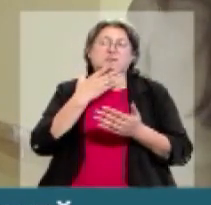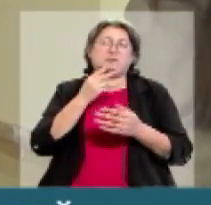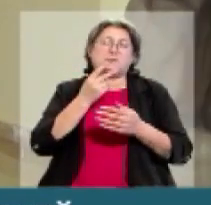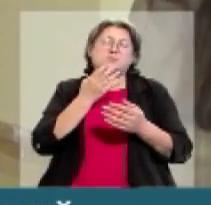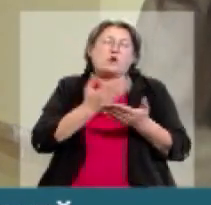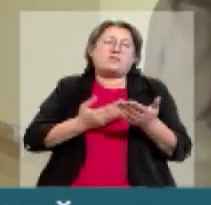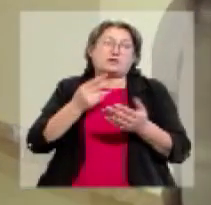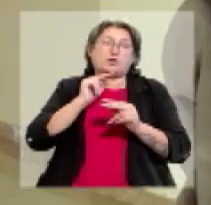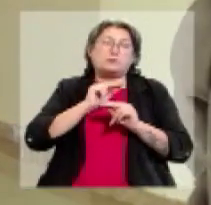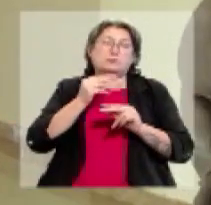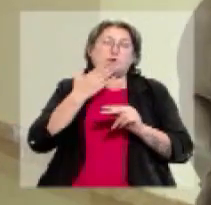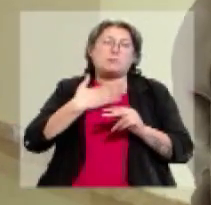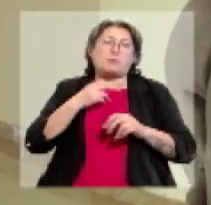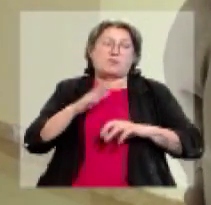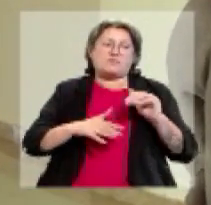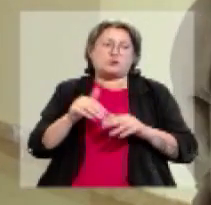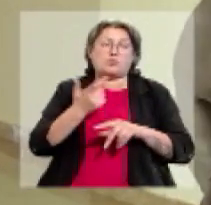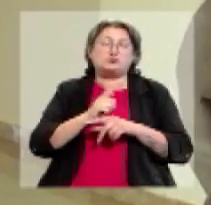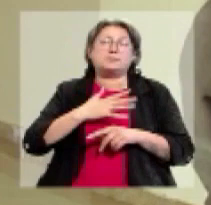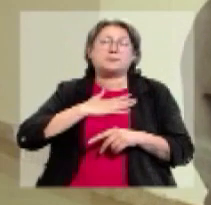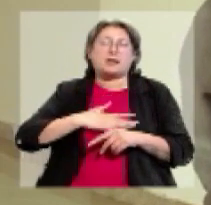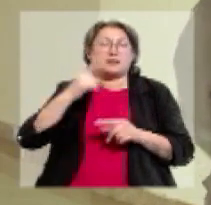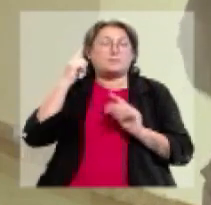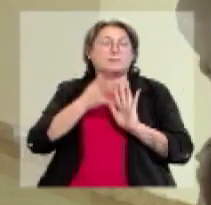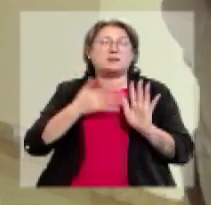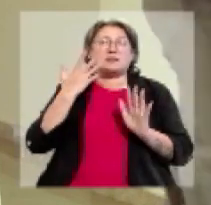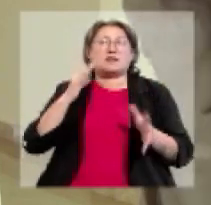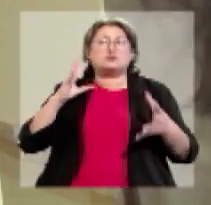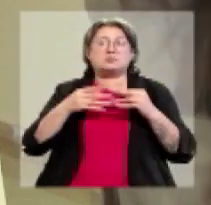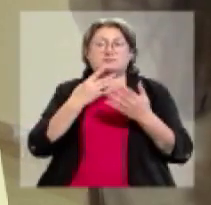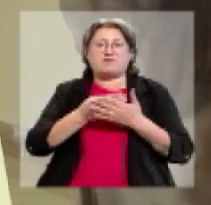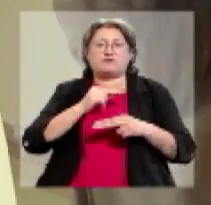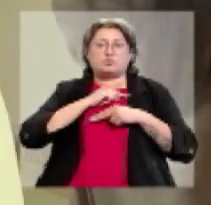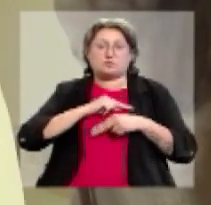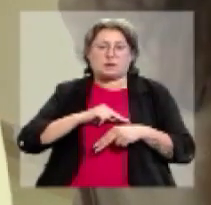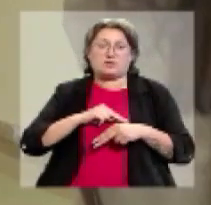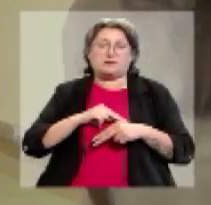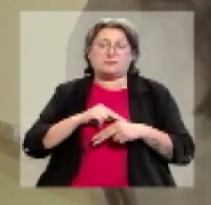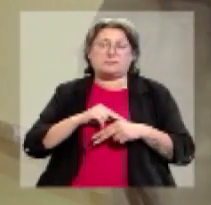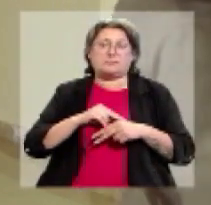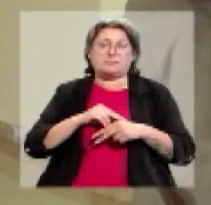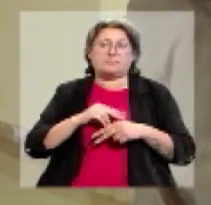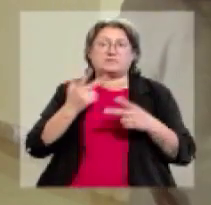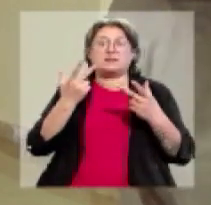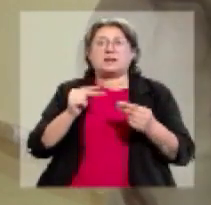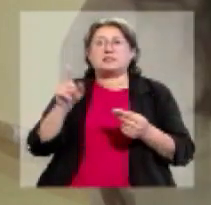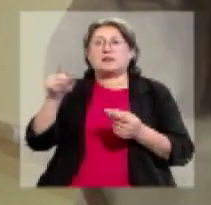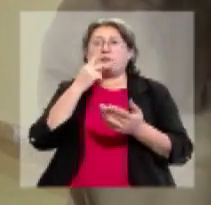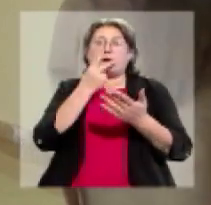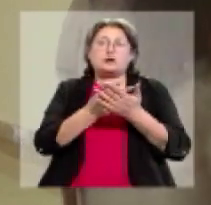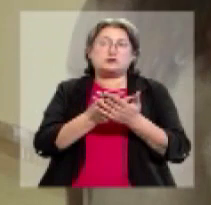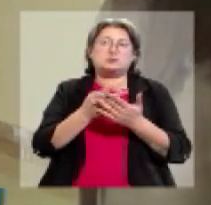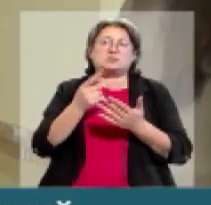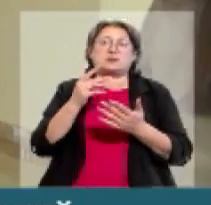профессии. Очень приятно осознавать, когда результат своего труда где-то отражается